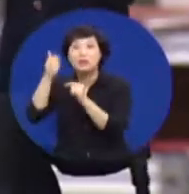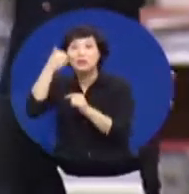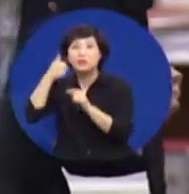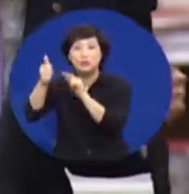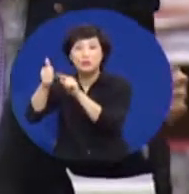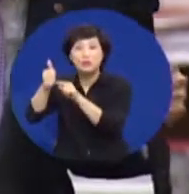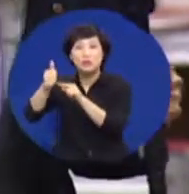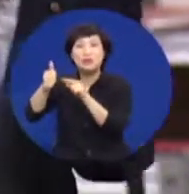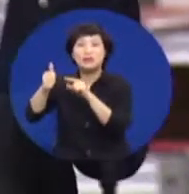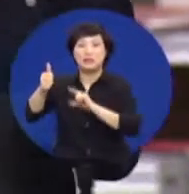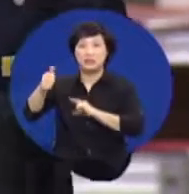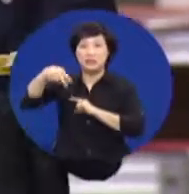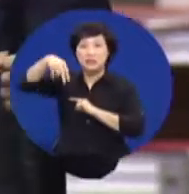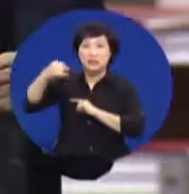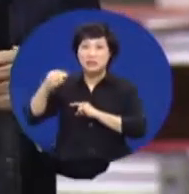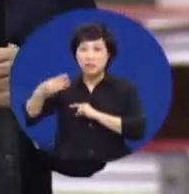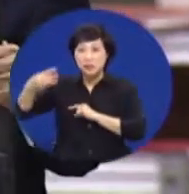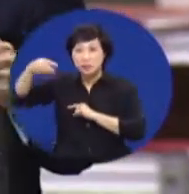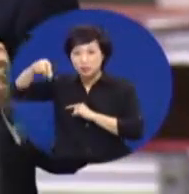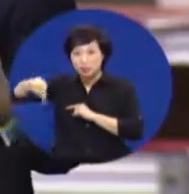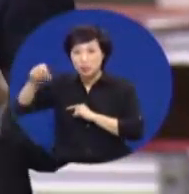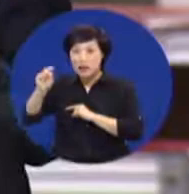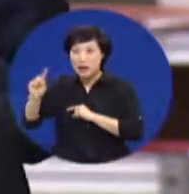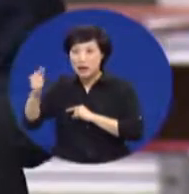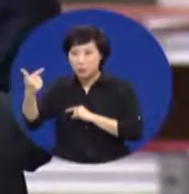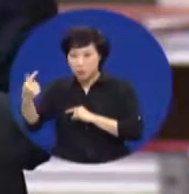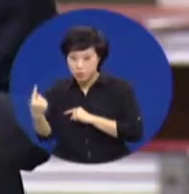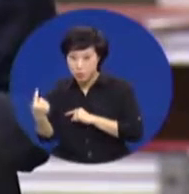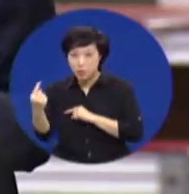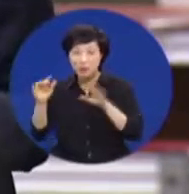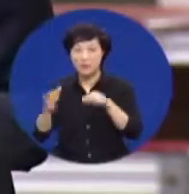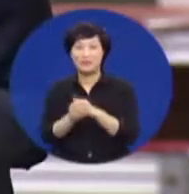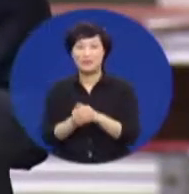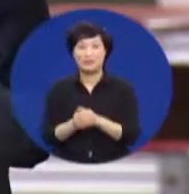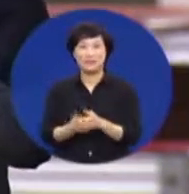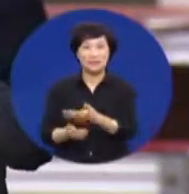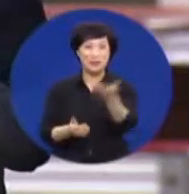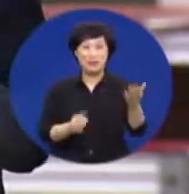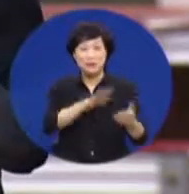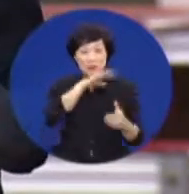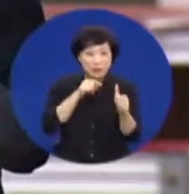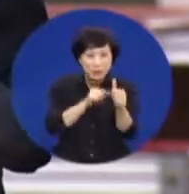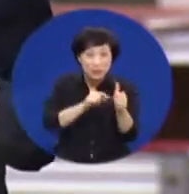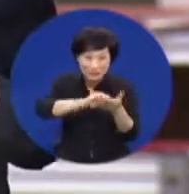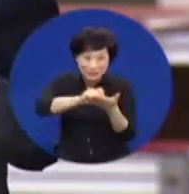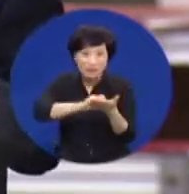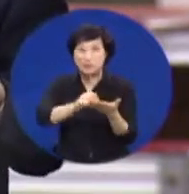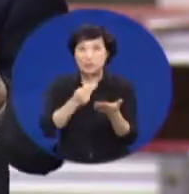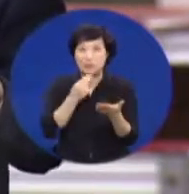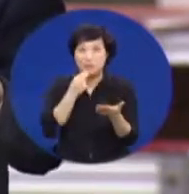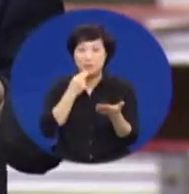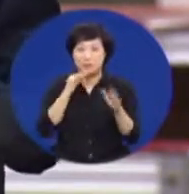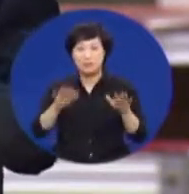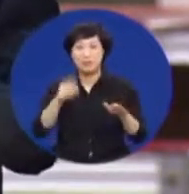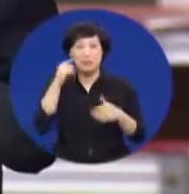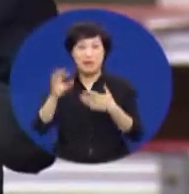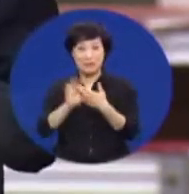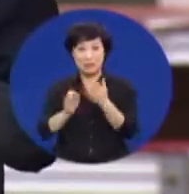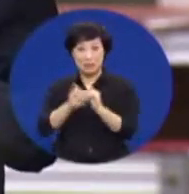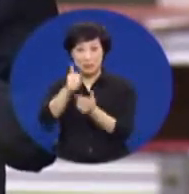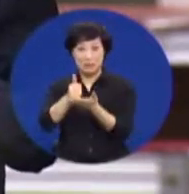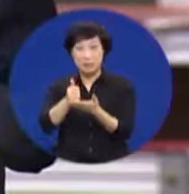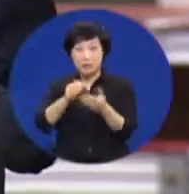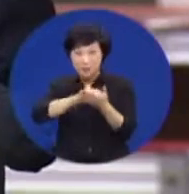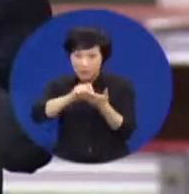안 썼어요. 못 썼어요. 만약에 베드로가 글을 쓸 줄 알았으면 예수에 대해서